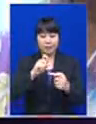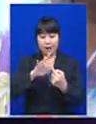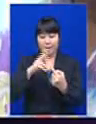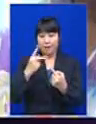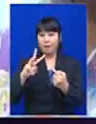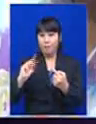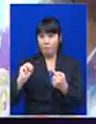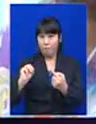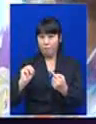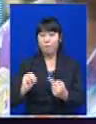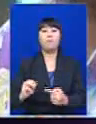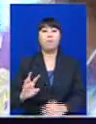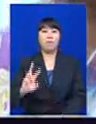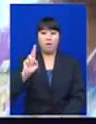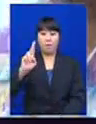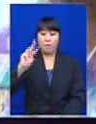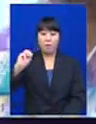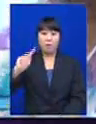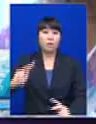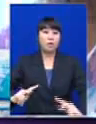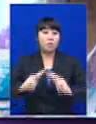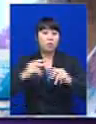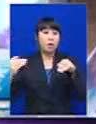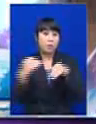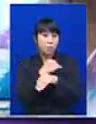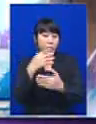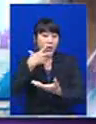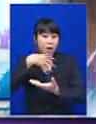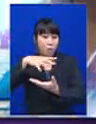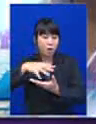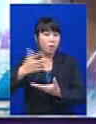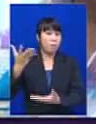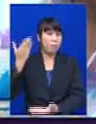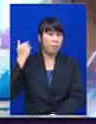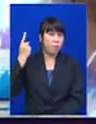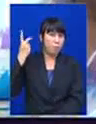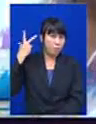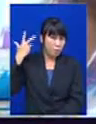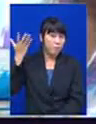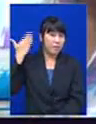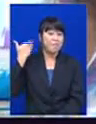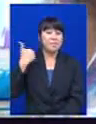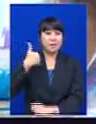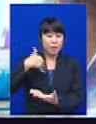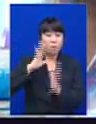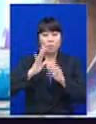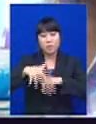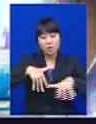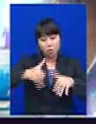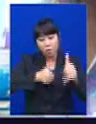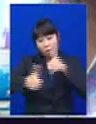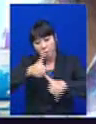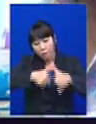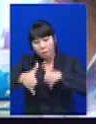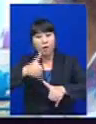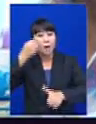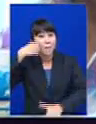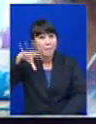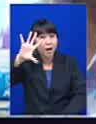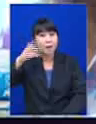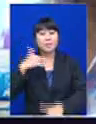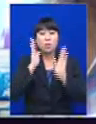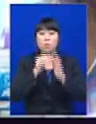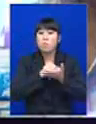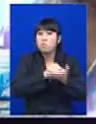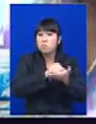ไพสิทธิ์นะครับรัฐมนตรีว่าการกระทรวงคมนาคมก็กล่าวว่าช่วง 3วันที่ผ่านมาประชาชนทยอยเดินทางกลับภูมิลำเนาตต่อเนื่องนะครับโดยมีผู้